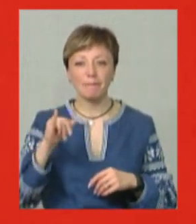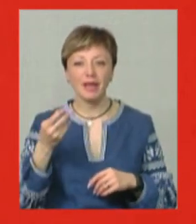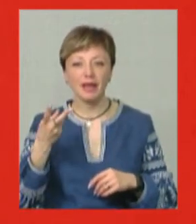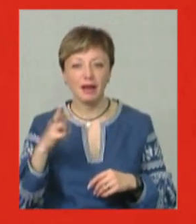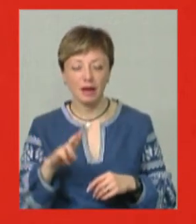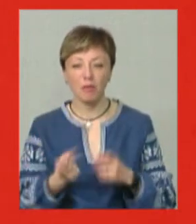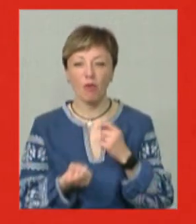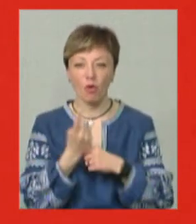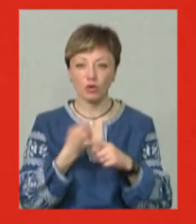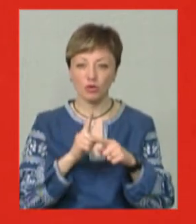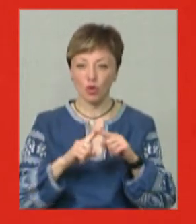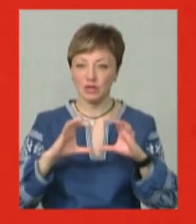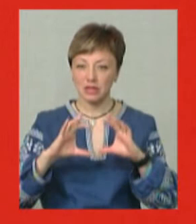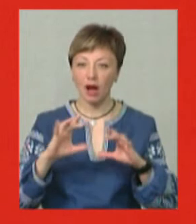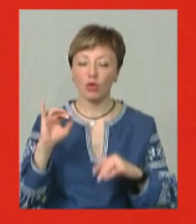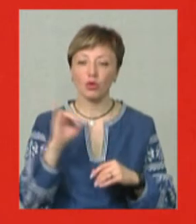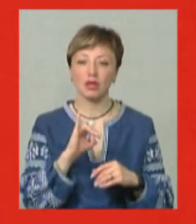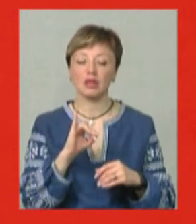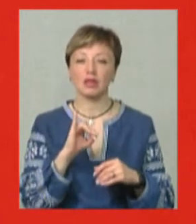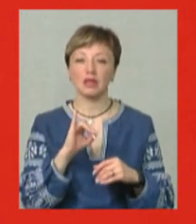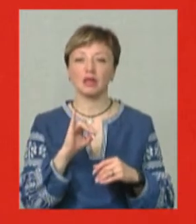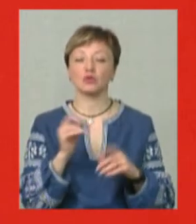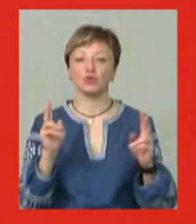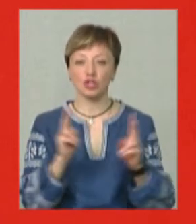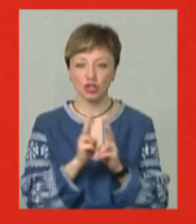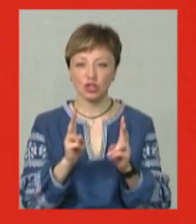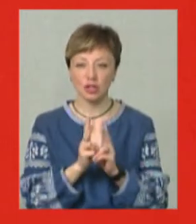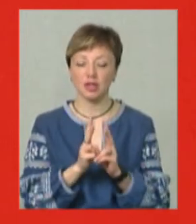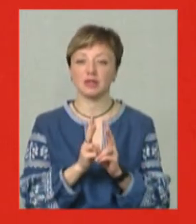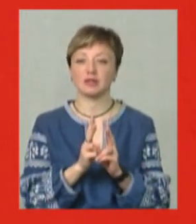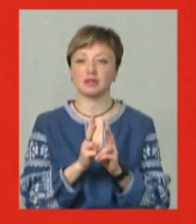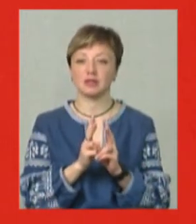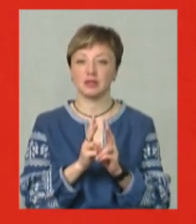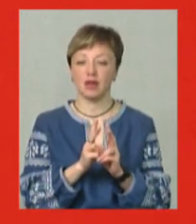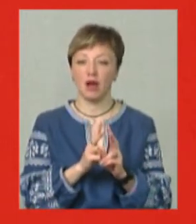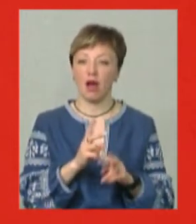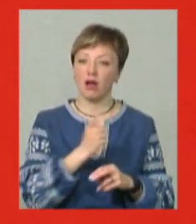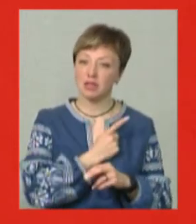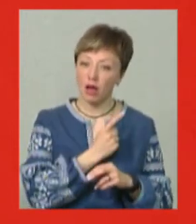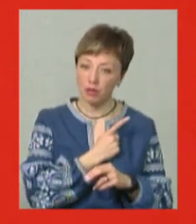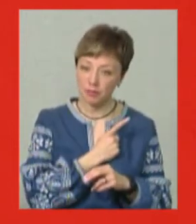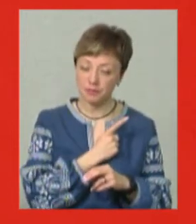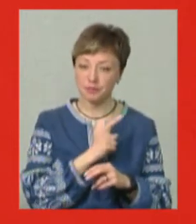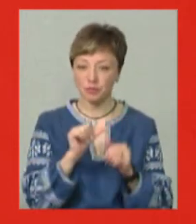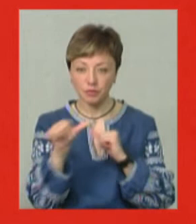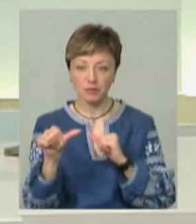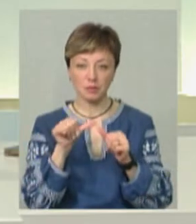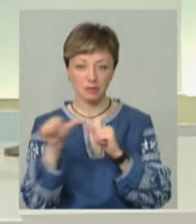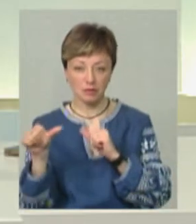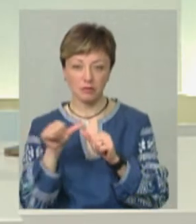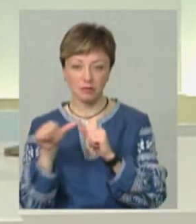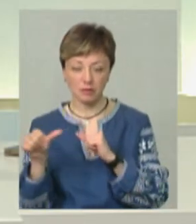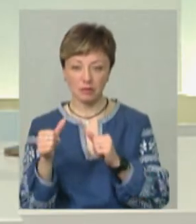походження цього солярного знаку. І зустрічається вона як в одинарному використанні, тобто десь